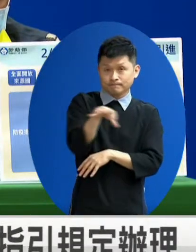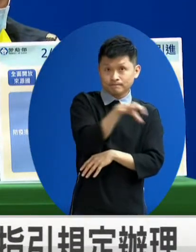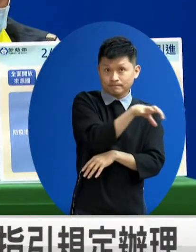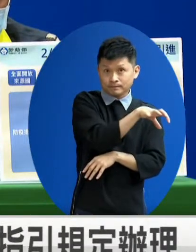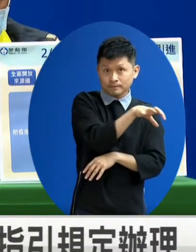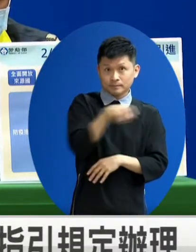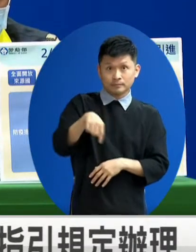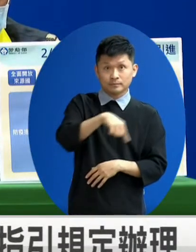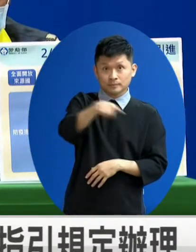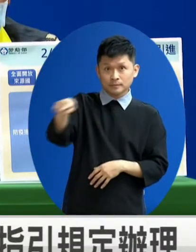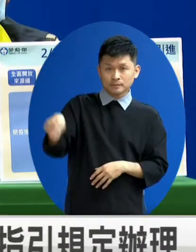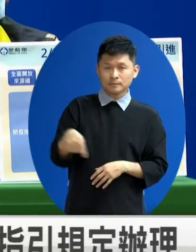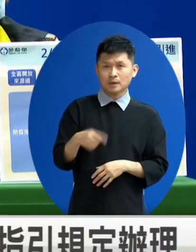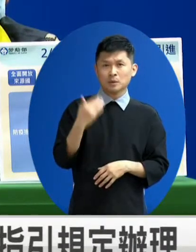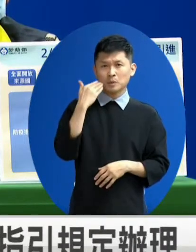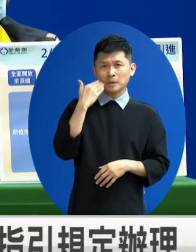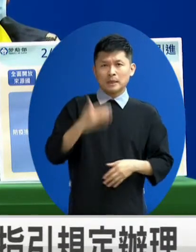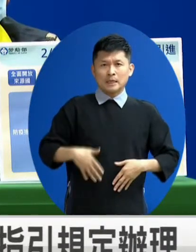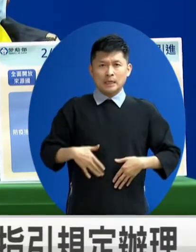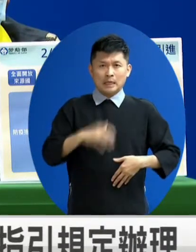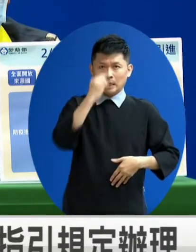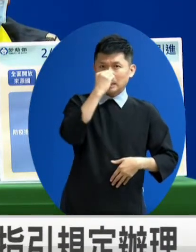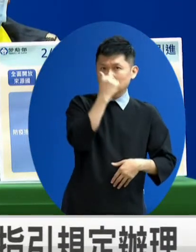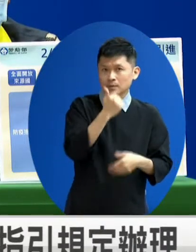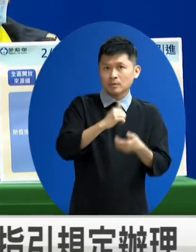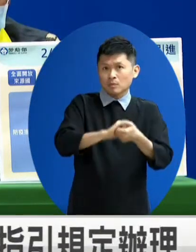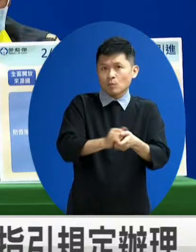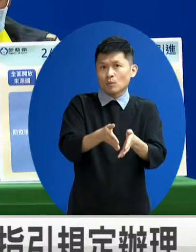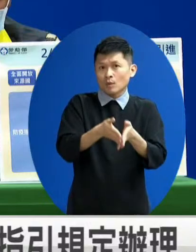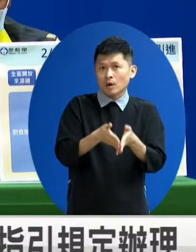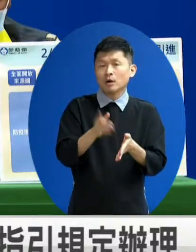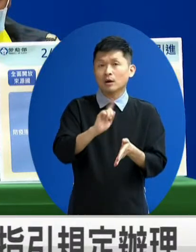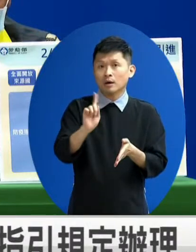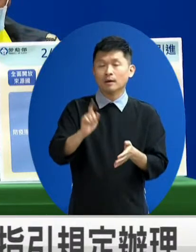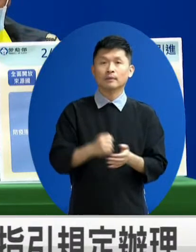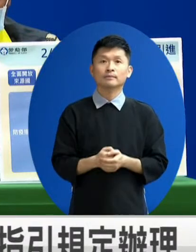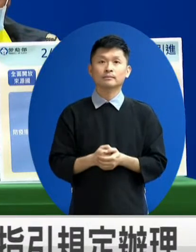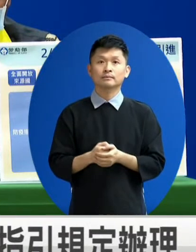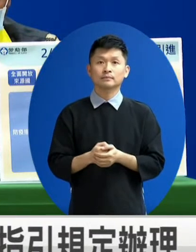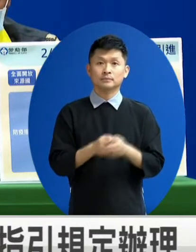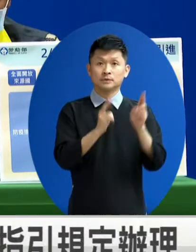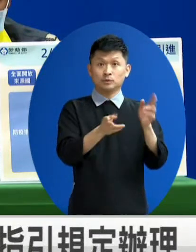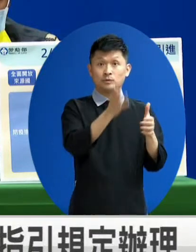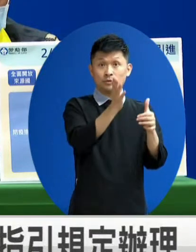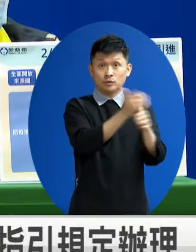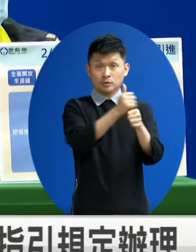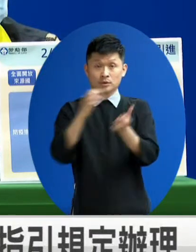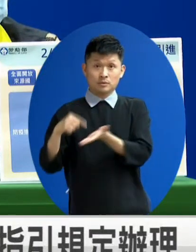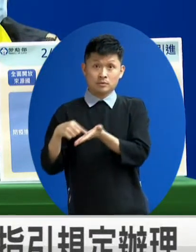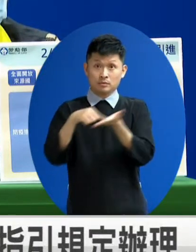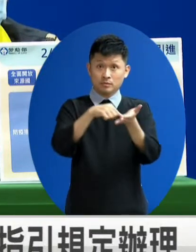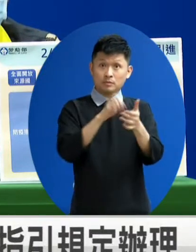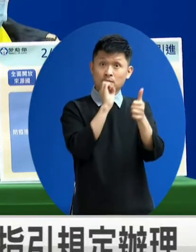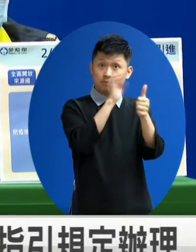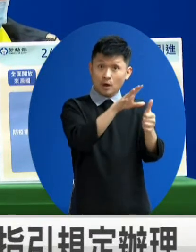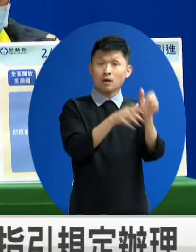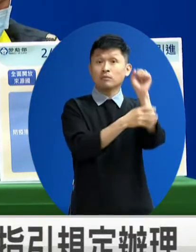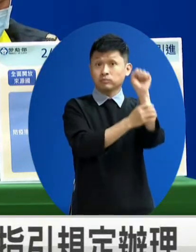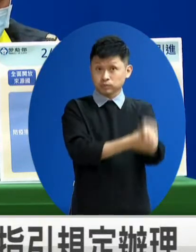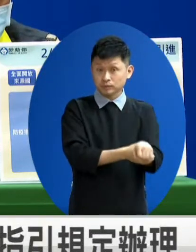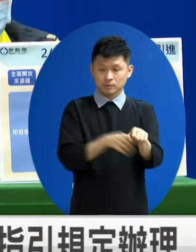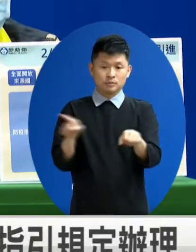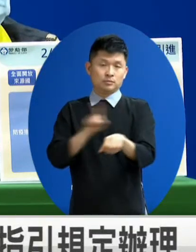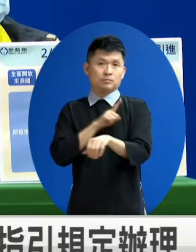于特殊的需求，那也可以经由报经指挥中心同意后，那自行规